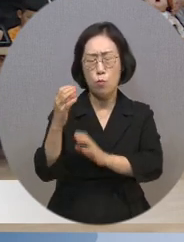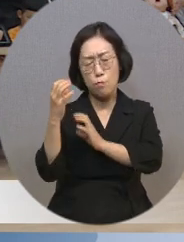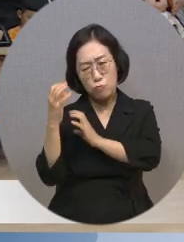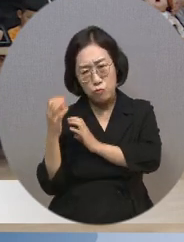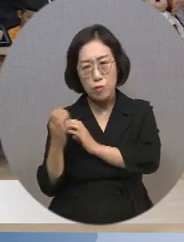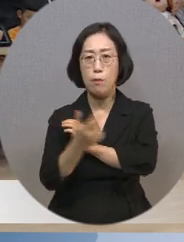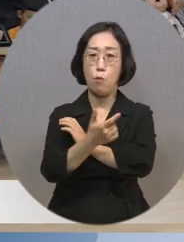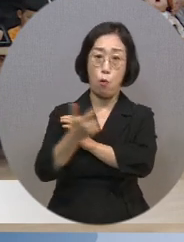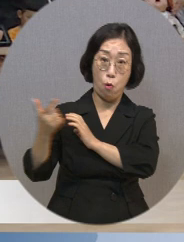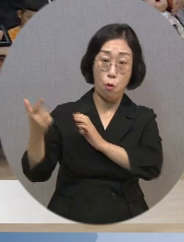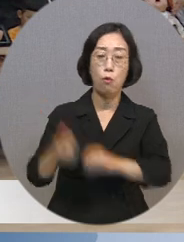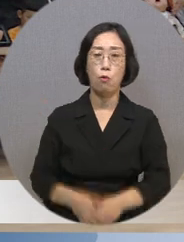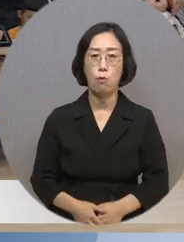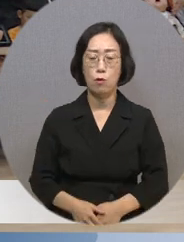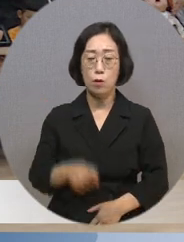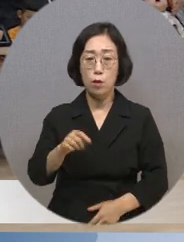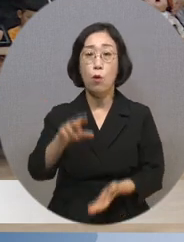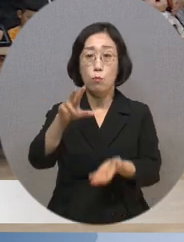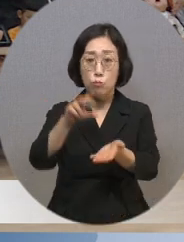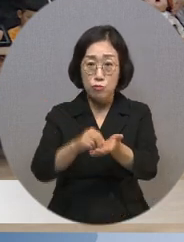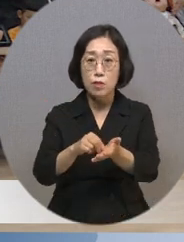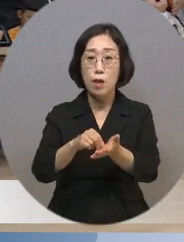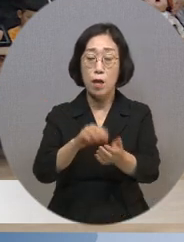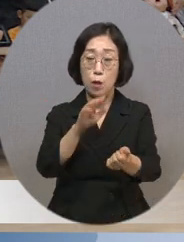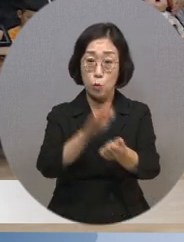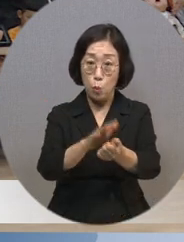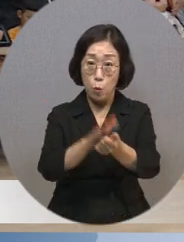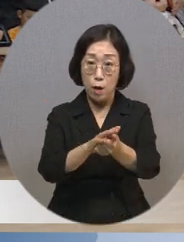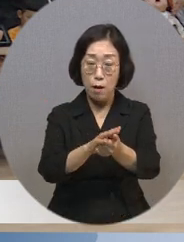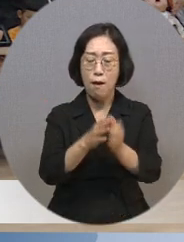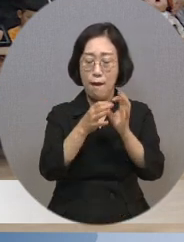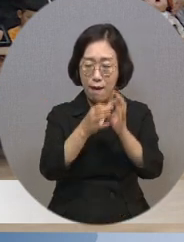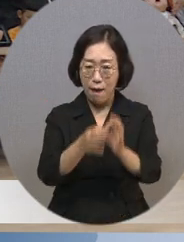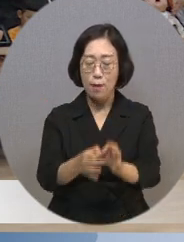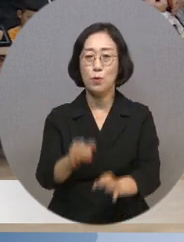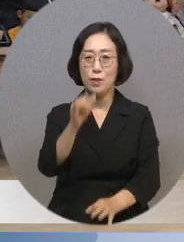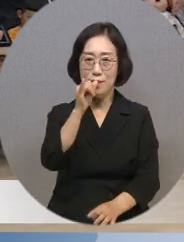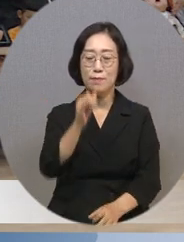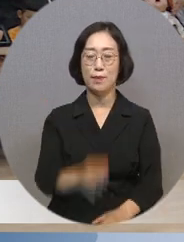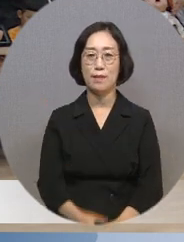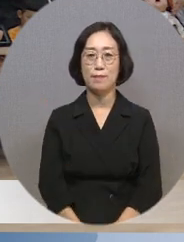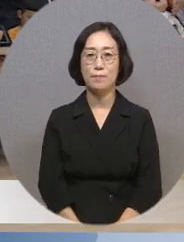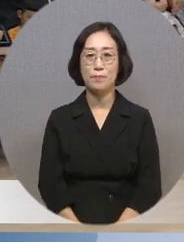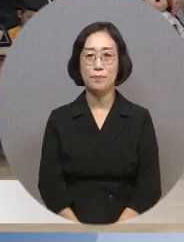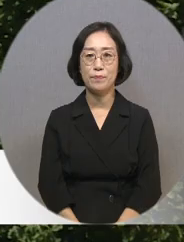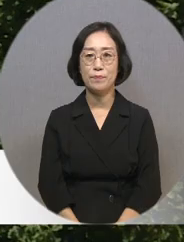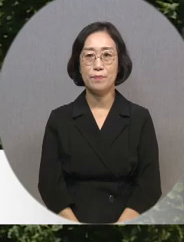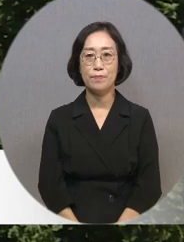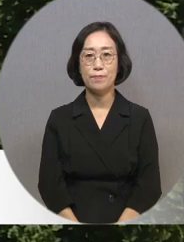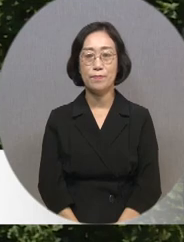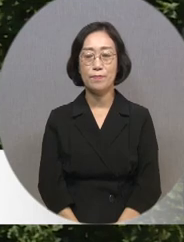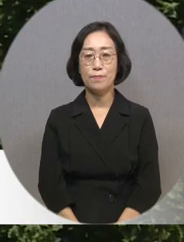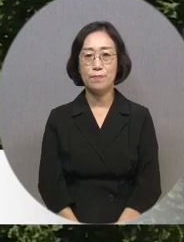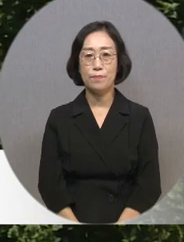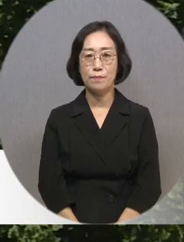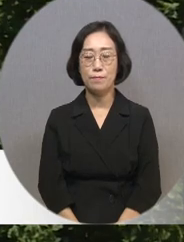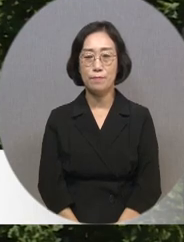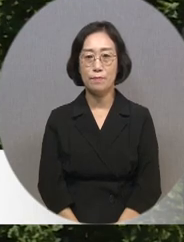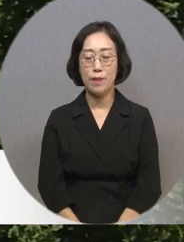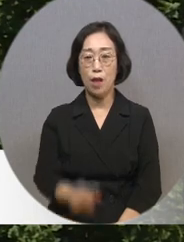수밖에 없습니다 이러한 어려움을 지원하는 손길이 꾸준히 이어지고 있습니다